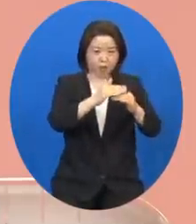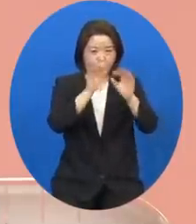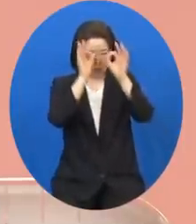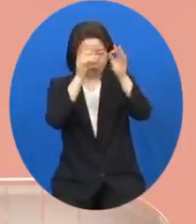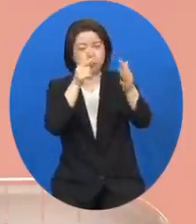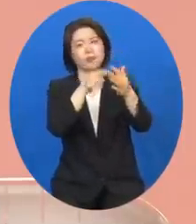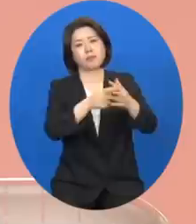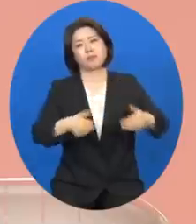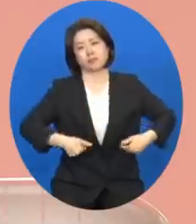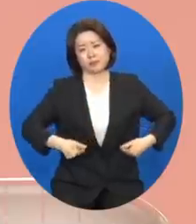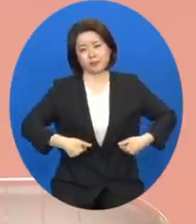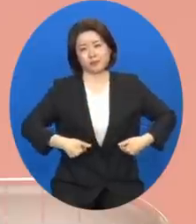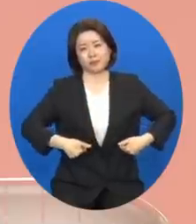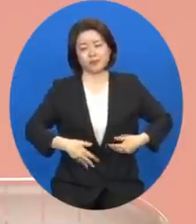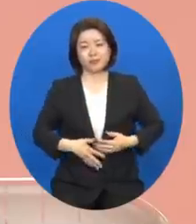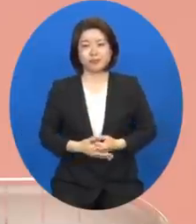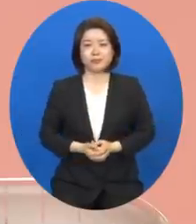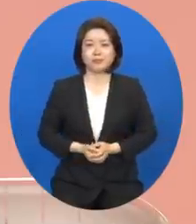돼요.